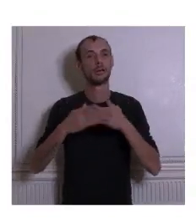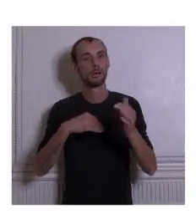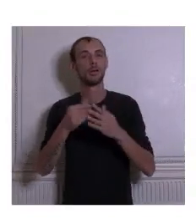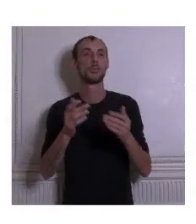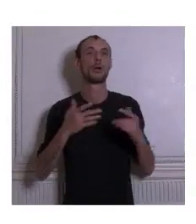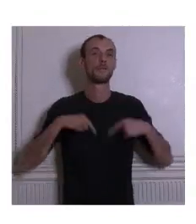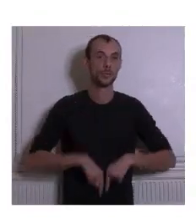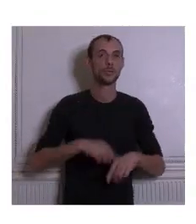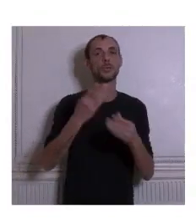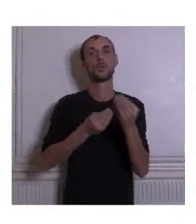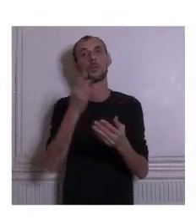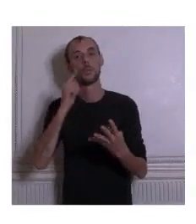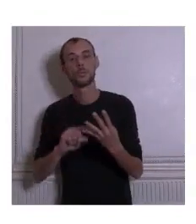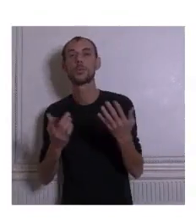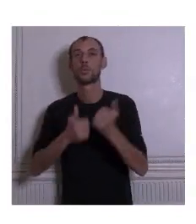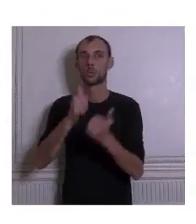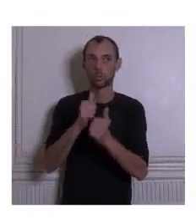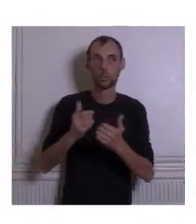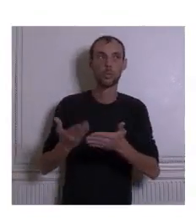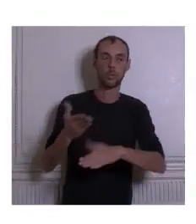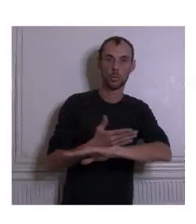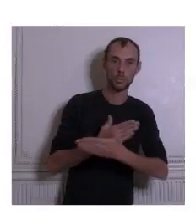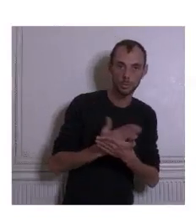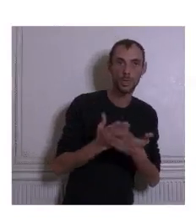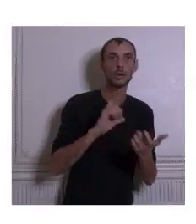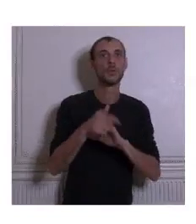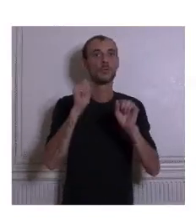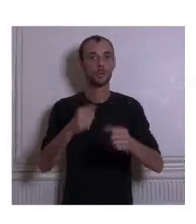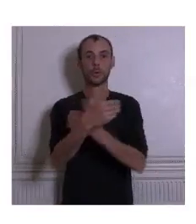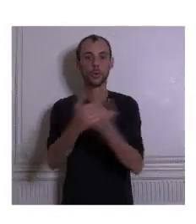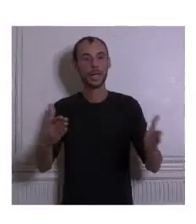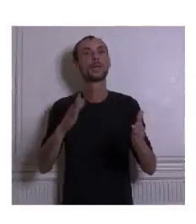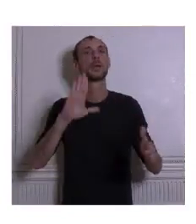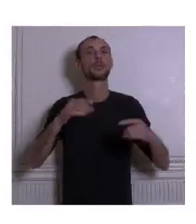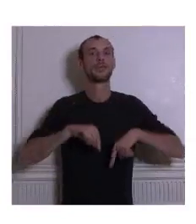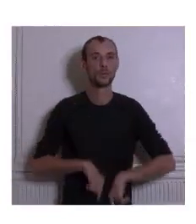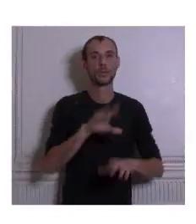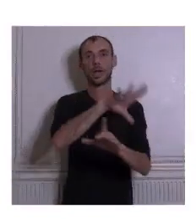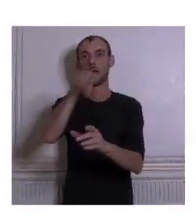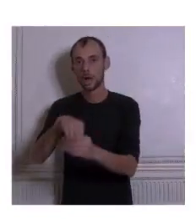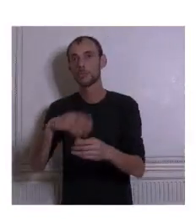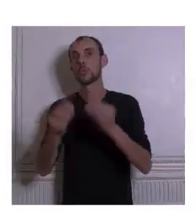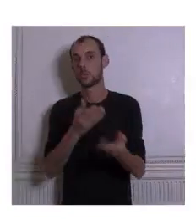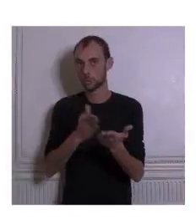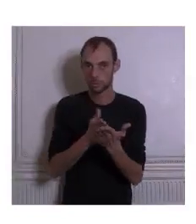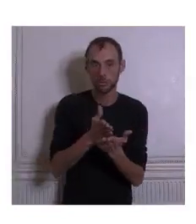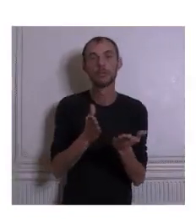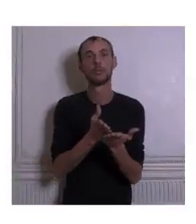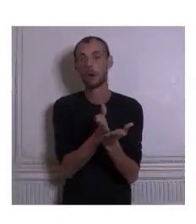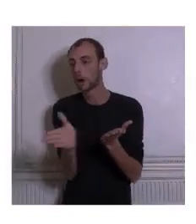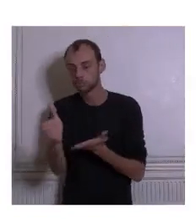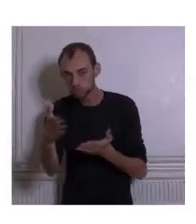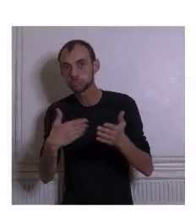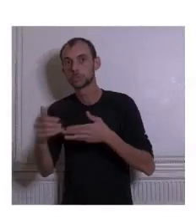d'année. Donc ce que je vous demande de voter, c'est d'approuver la convention et d'habiliter Monsieur le maire à signer toutes les